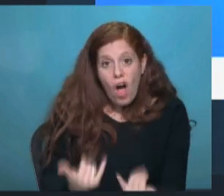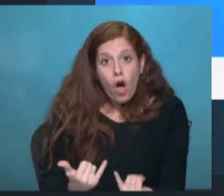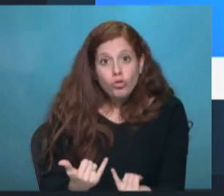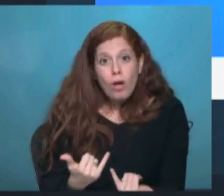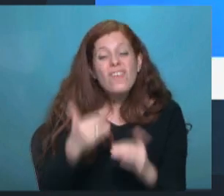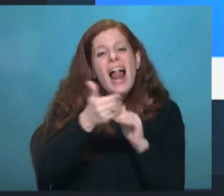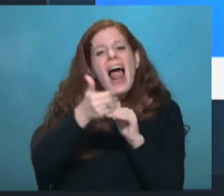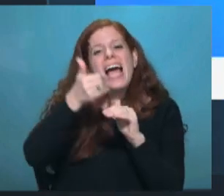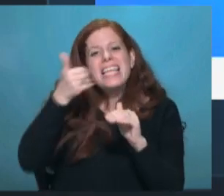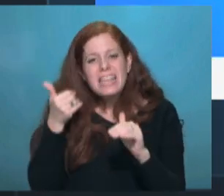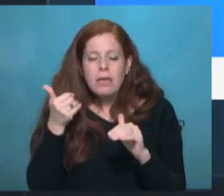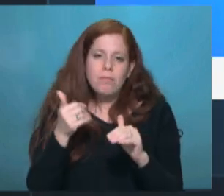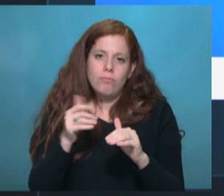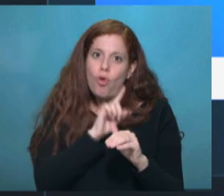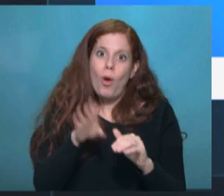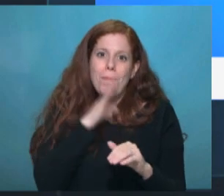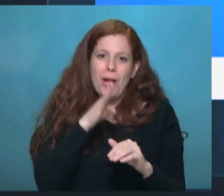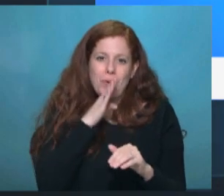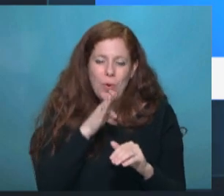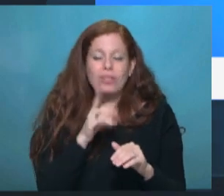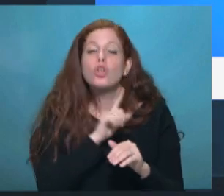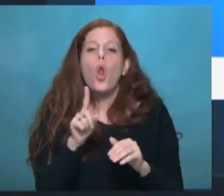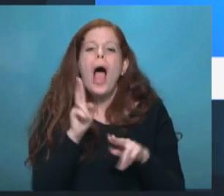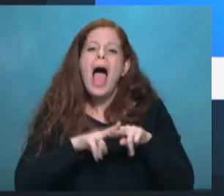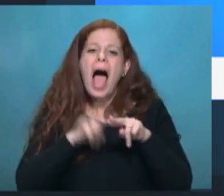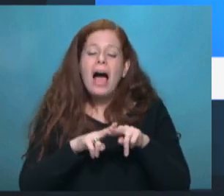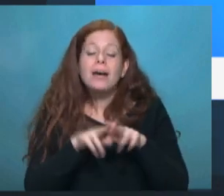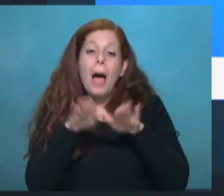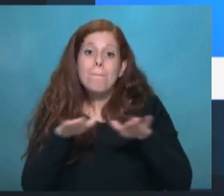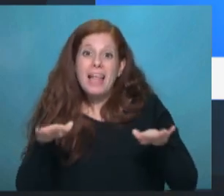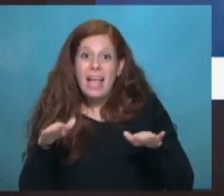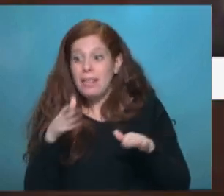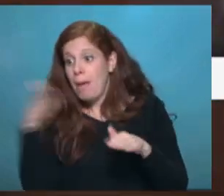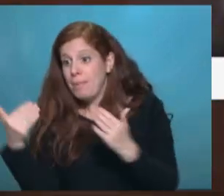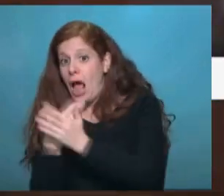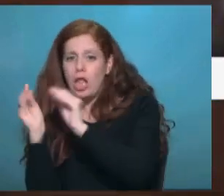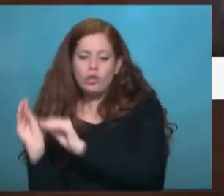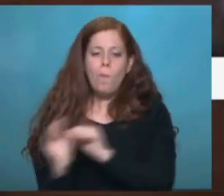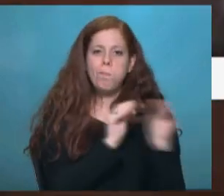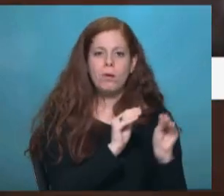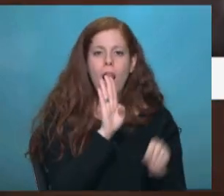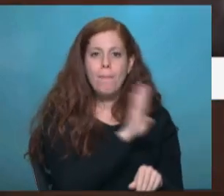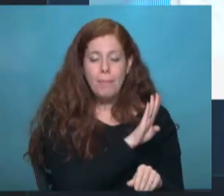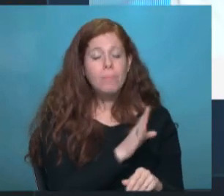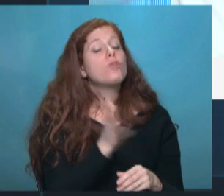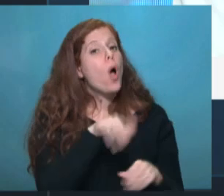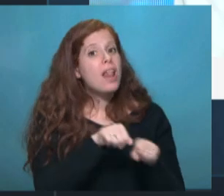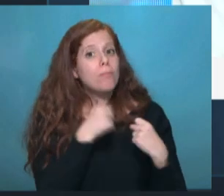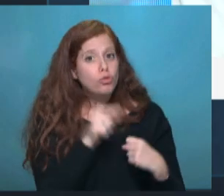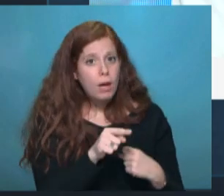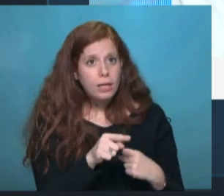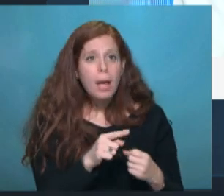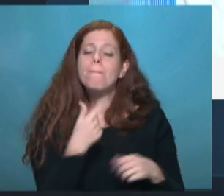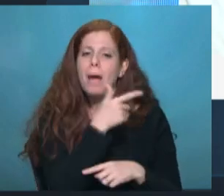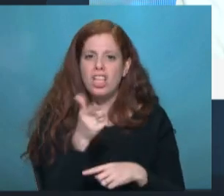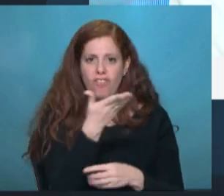להקדים רפואה למכה, כדי למנוע זליגת מנדטים בהמשך מהימין החדש לנתניהו. עוד על המשבר הזה בין נתניהו לבין בנט, בכתבה